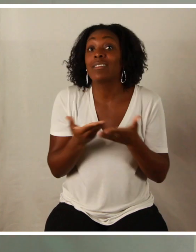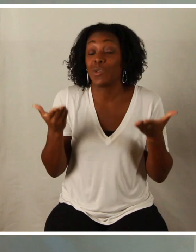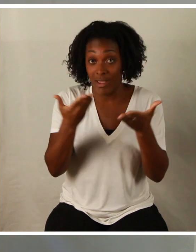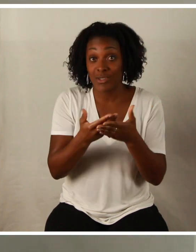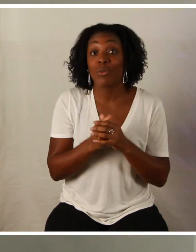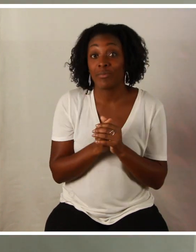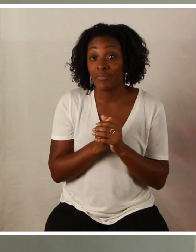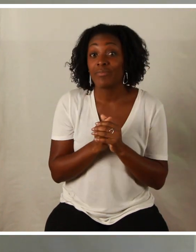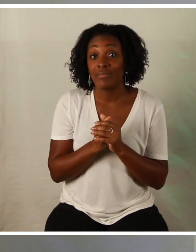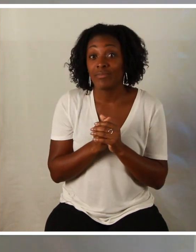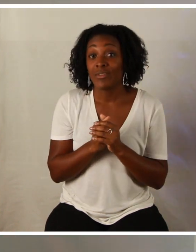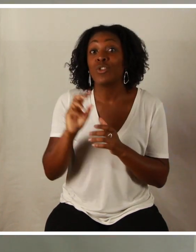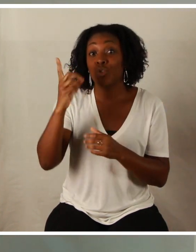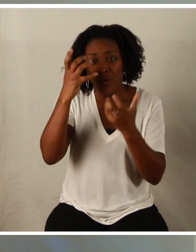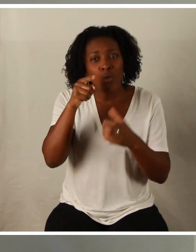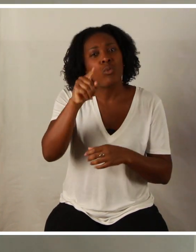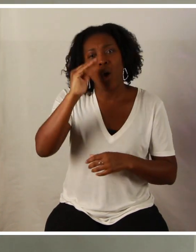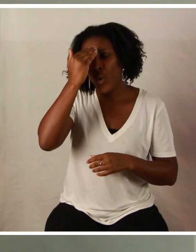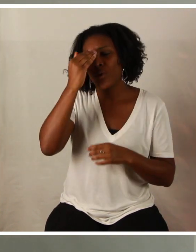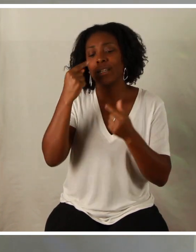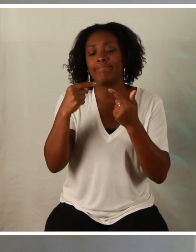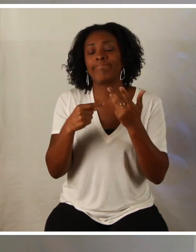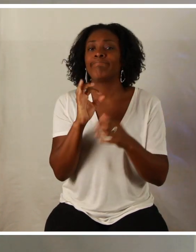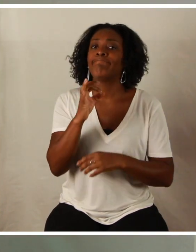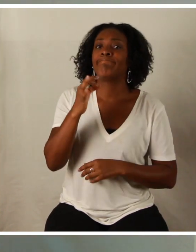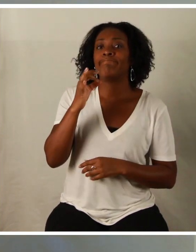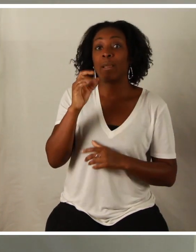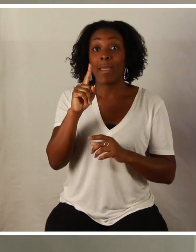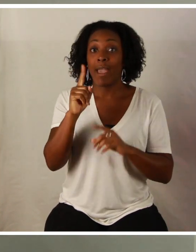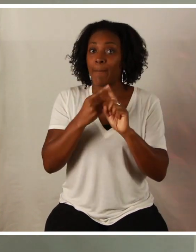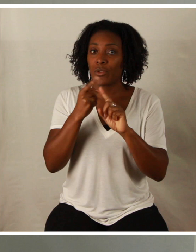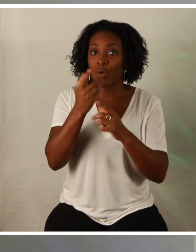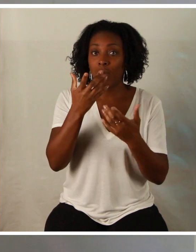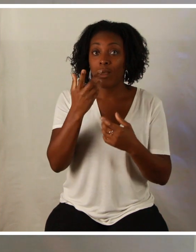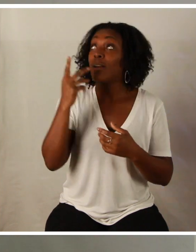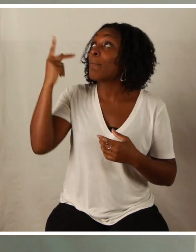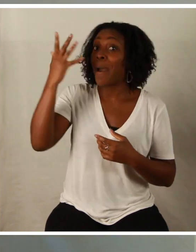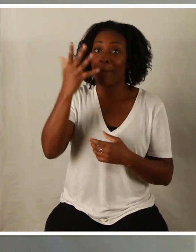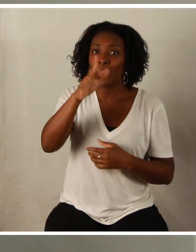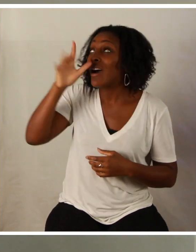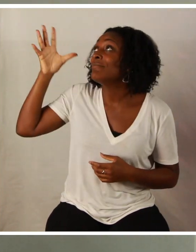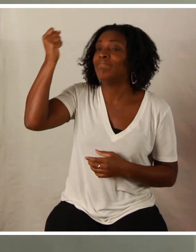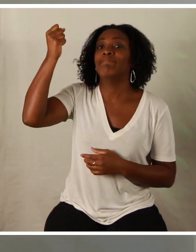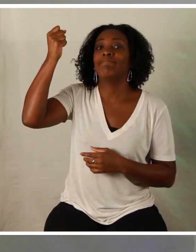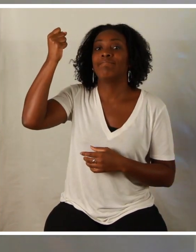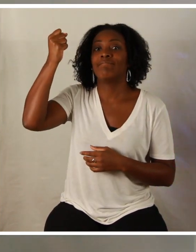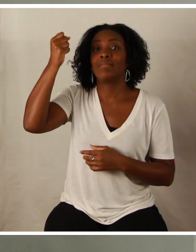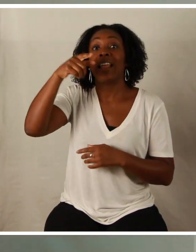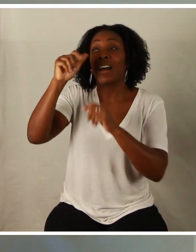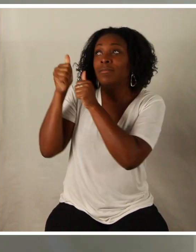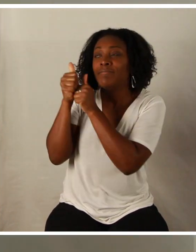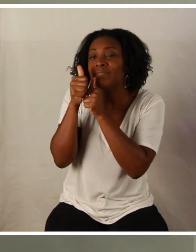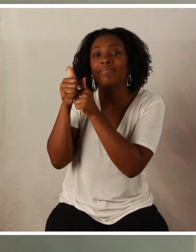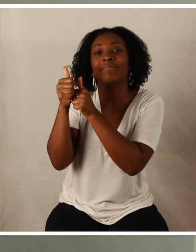situation, qu'il attend que tu reconnaisses certaines choses, mais que surtout tu saisisses sa main par la foi, afin qu'il puisse t'emmener là